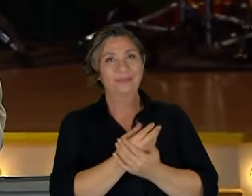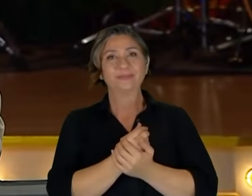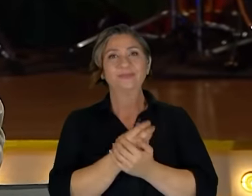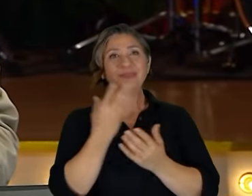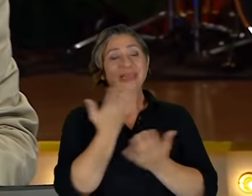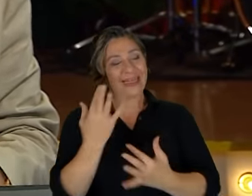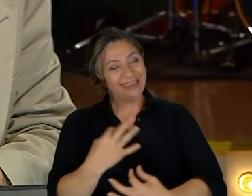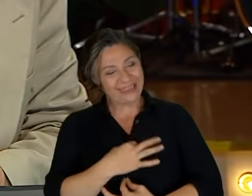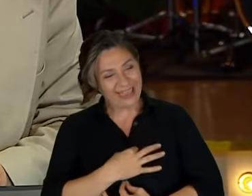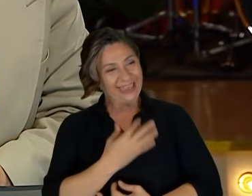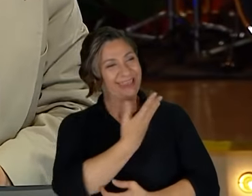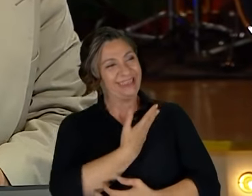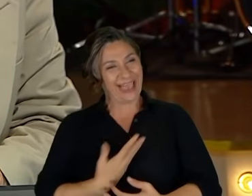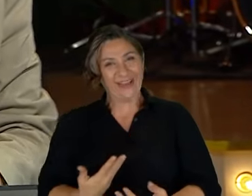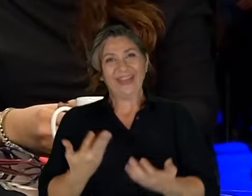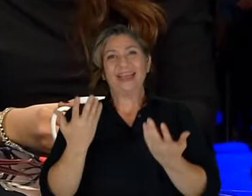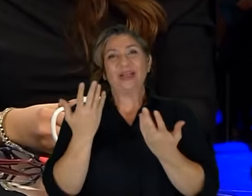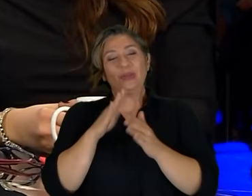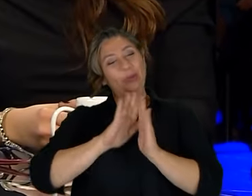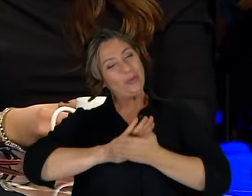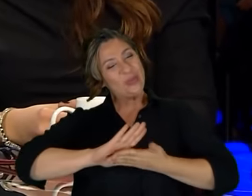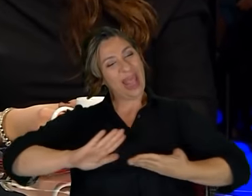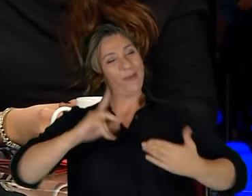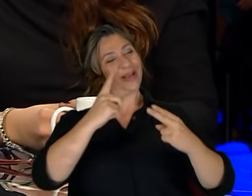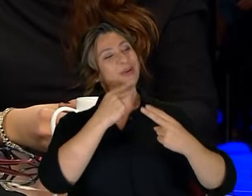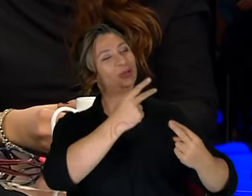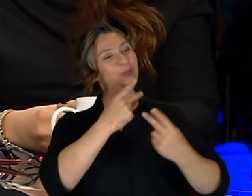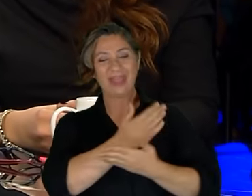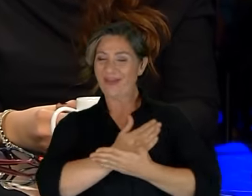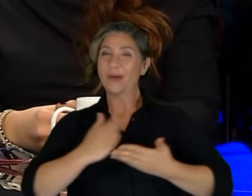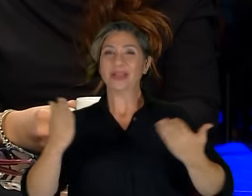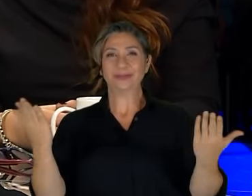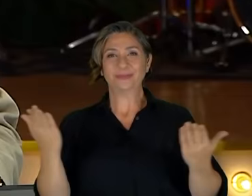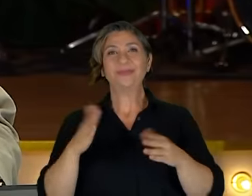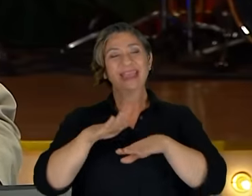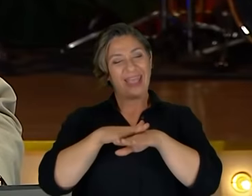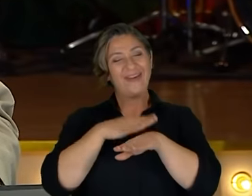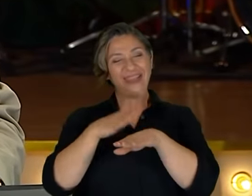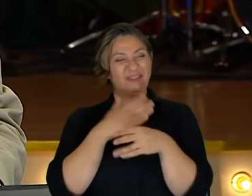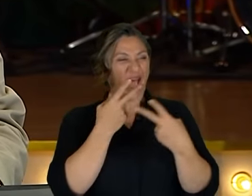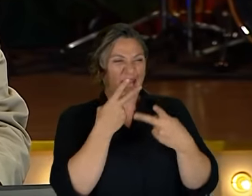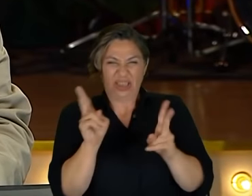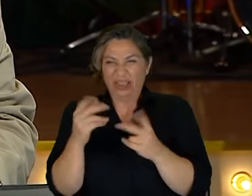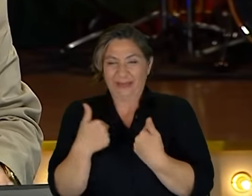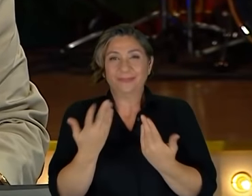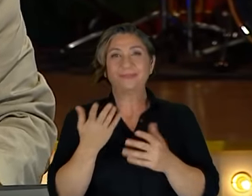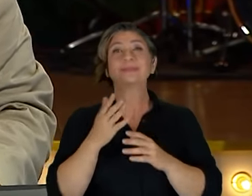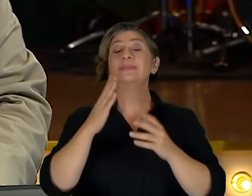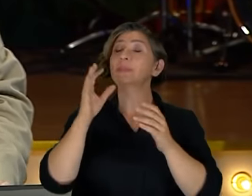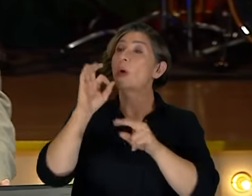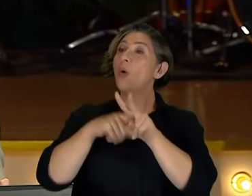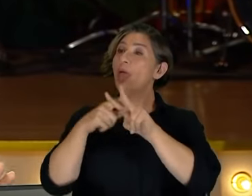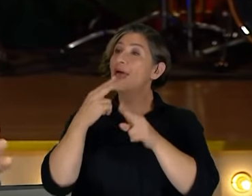kadar saygı, sevgi ve düzeyli bir konuşma devam ediyor değil mi? Yavaş yavaş evet. Ediyorum. Evet. Yani. Peki. Oya